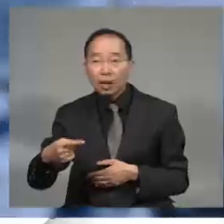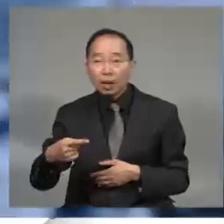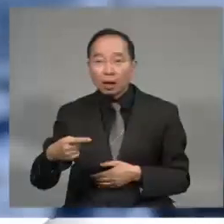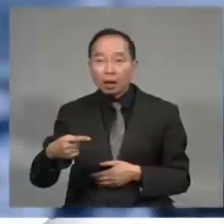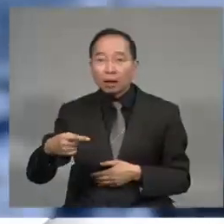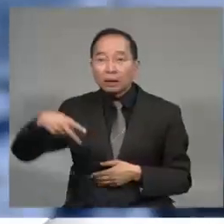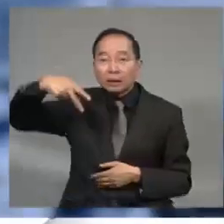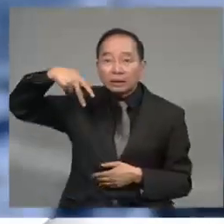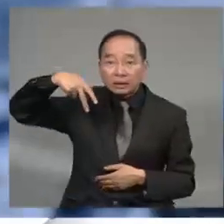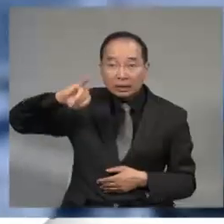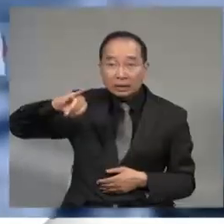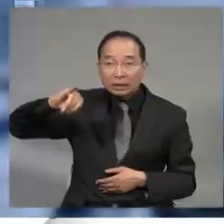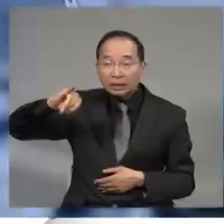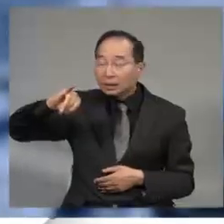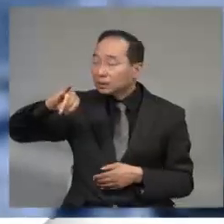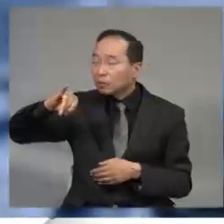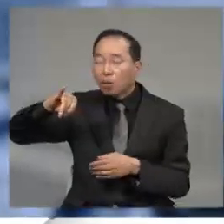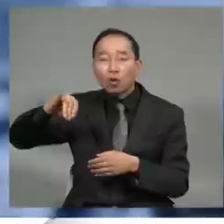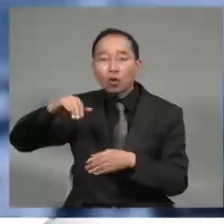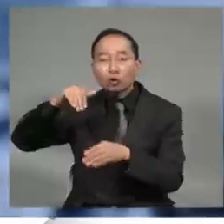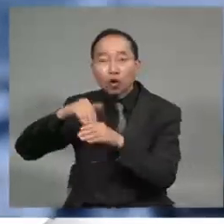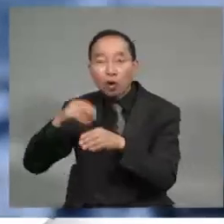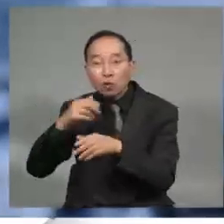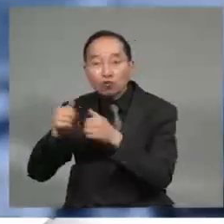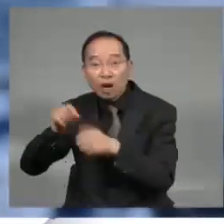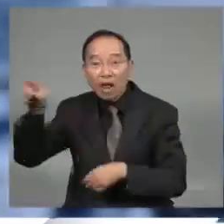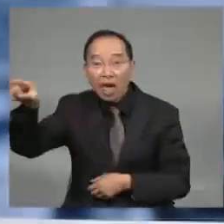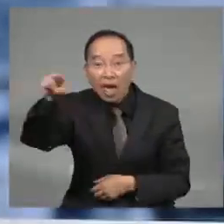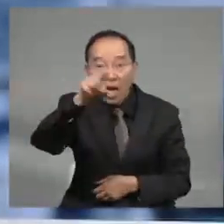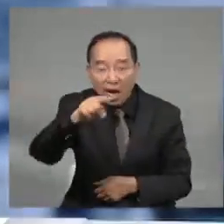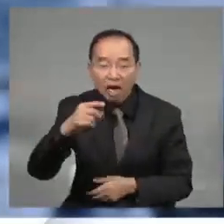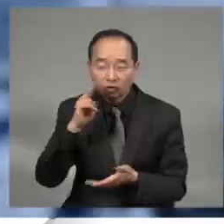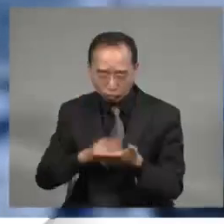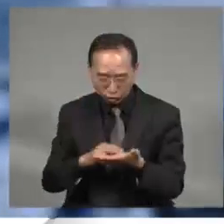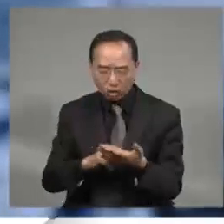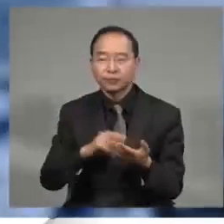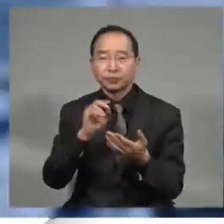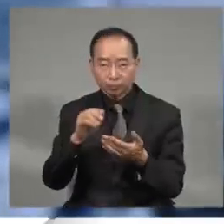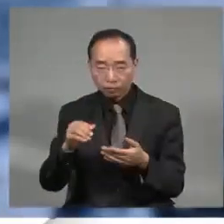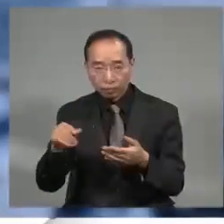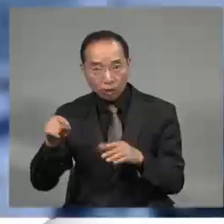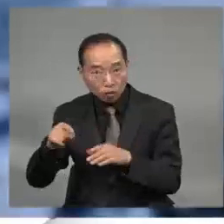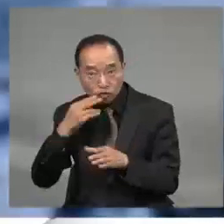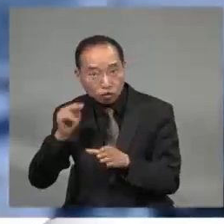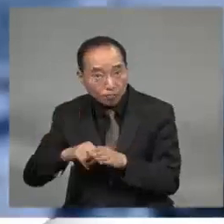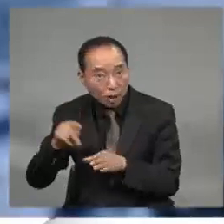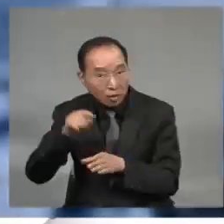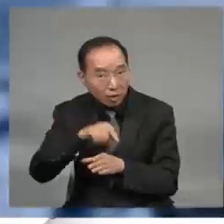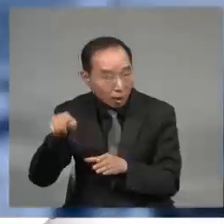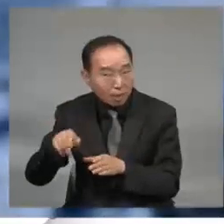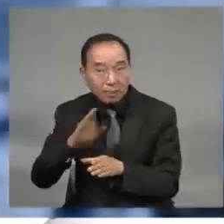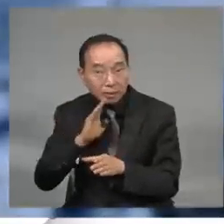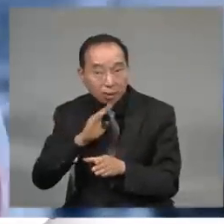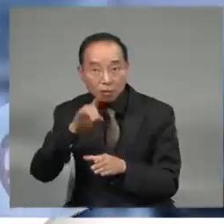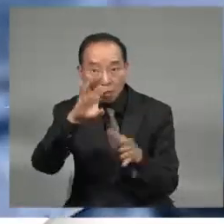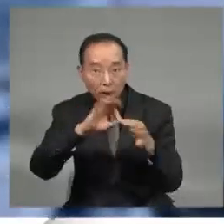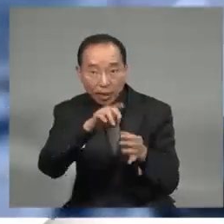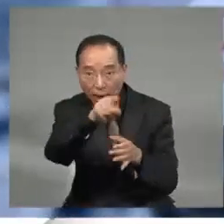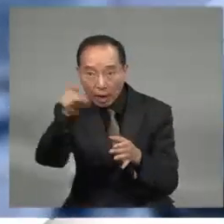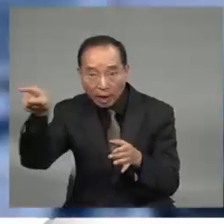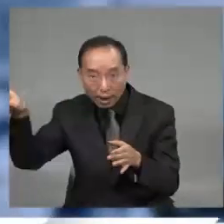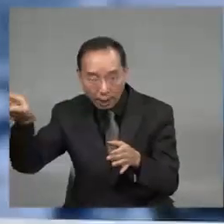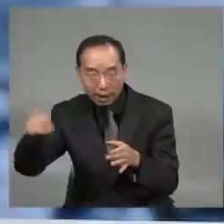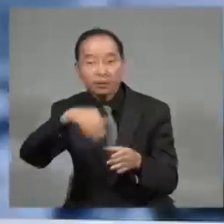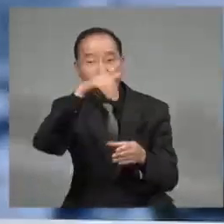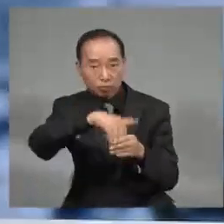정당 추천위원이 이렇게 참여하는 가운데 우편 투표함에 투입을 하고요. 그 우편 투표함도 봉인을 합니다. 봉인을